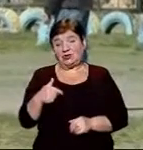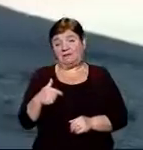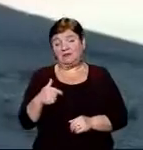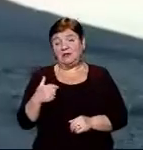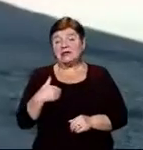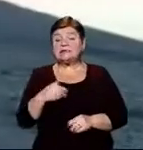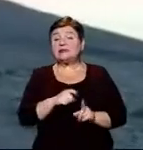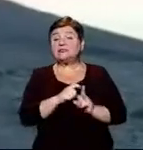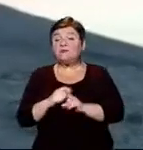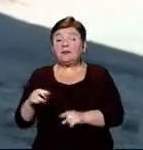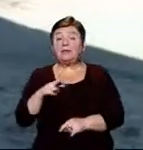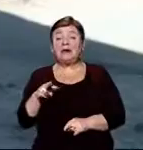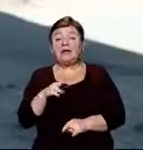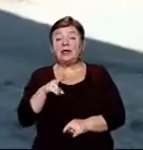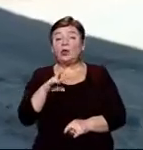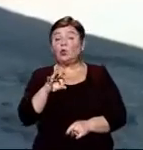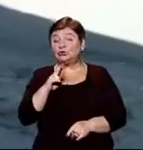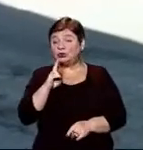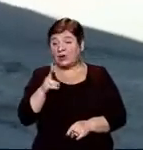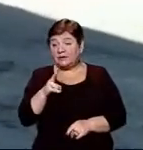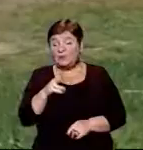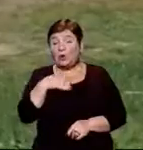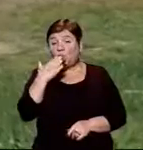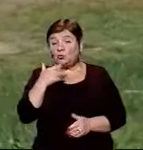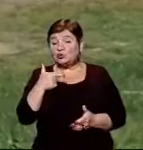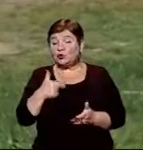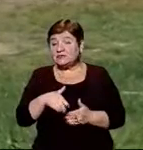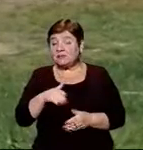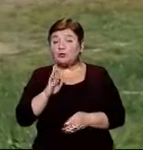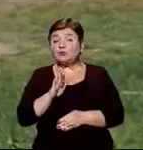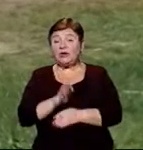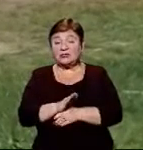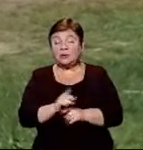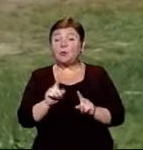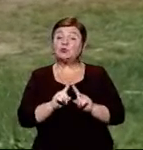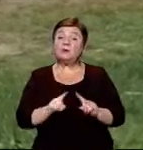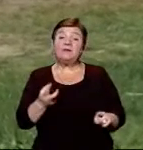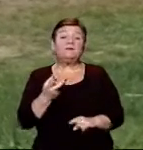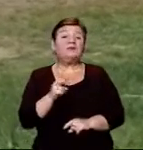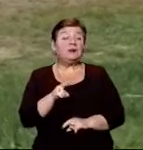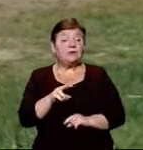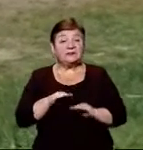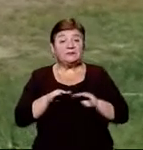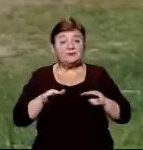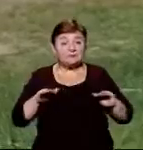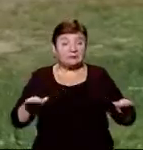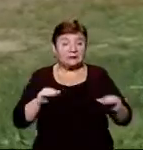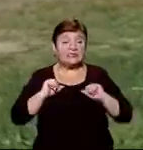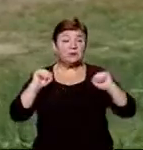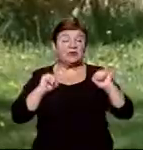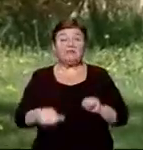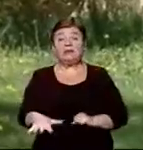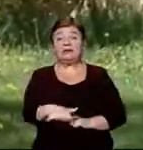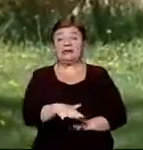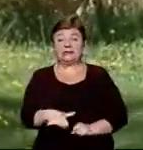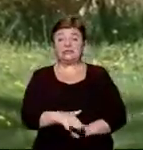словами Мар'яни Лошак, патрулі надалі перевірятимуть дотримання ужгородцями розпорядження про заборону відвідувати дитячі та спортивні майданчики.